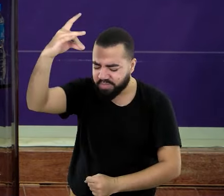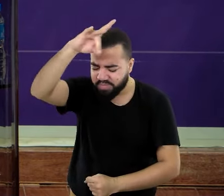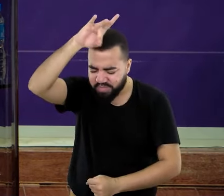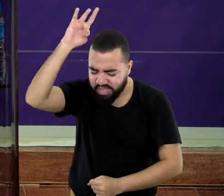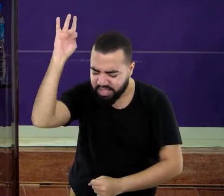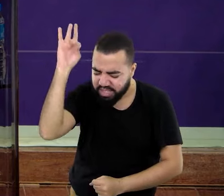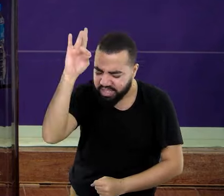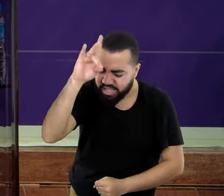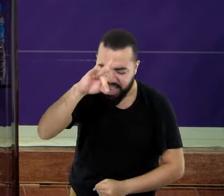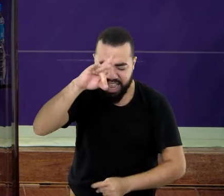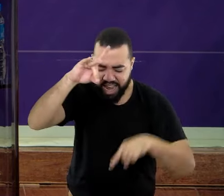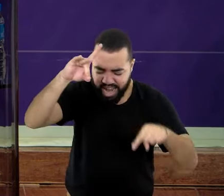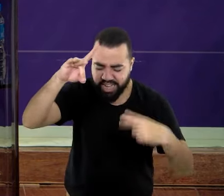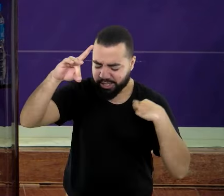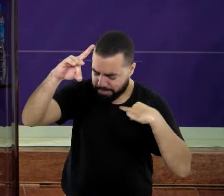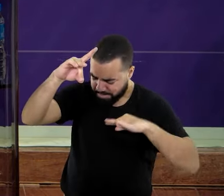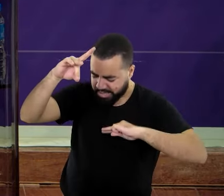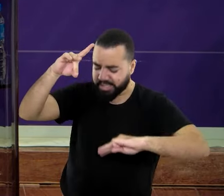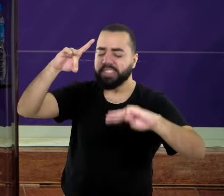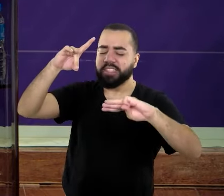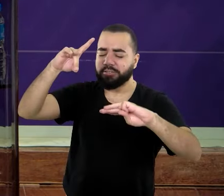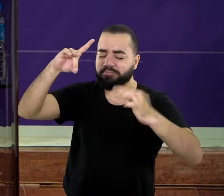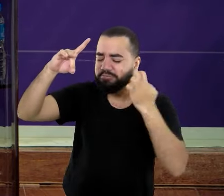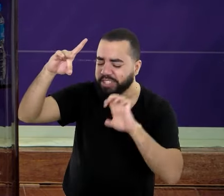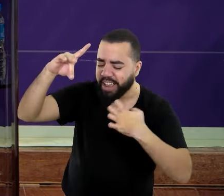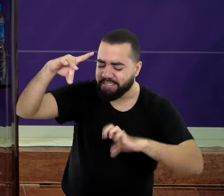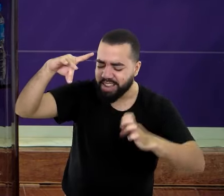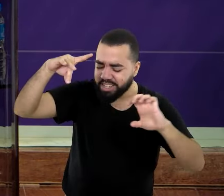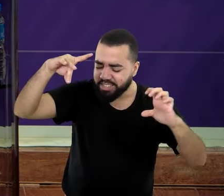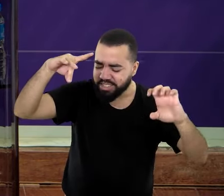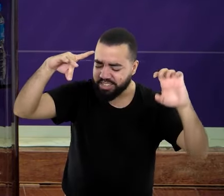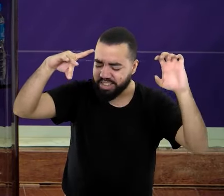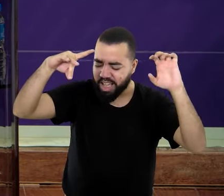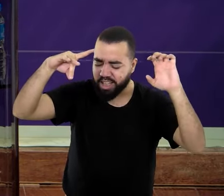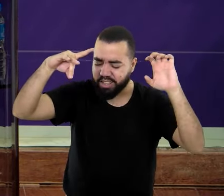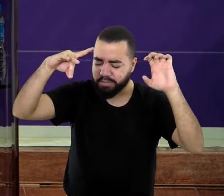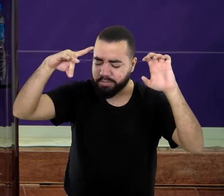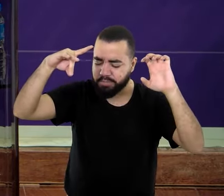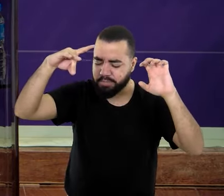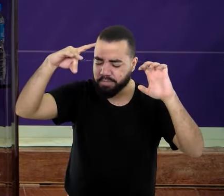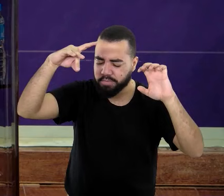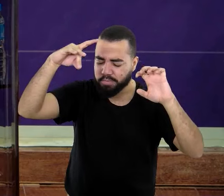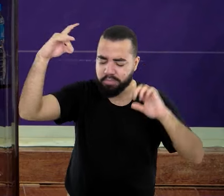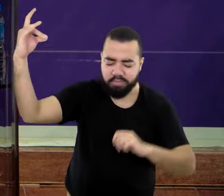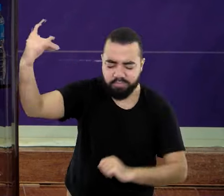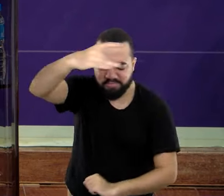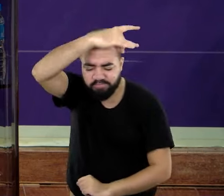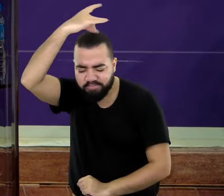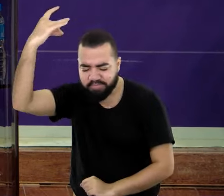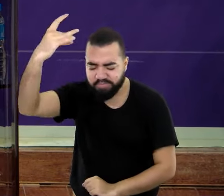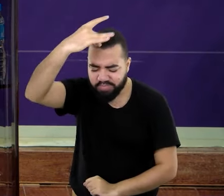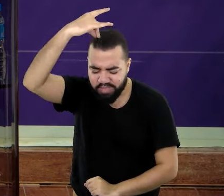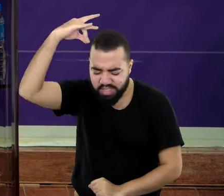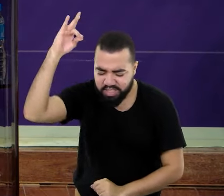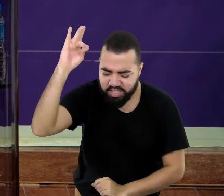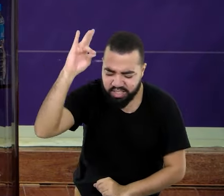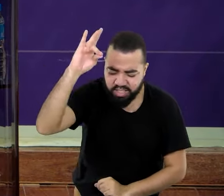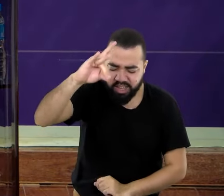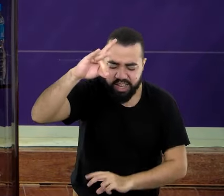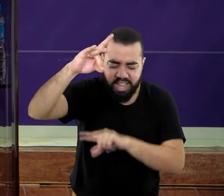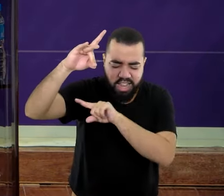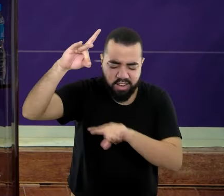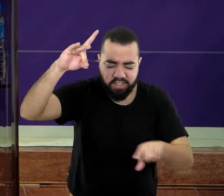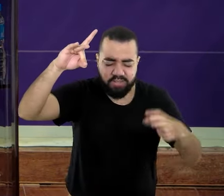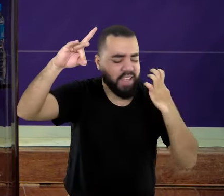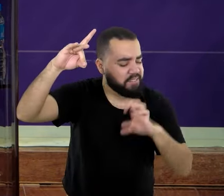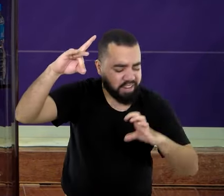Espírito eles possam assumir essa missão. 성령 충만함으로 영혼 구원을 하기 원합니다. Que através do Espírito nós possamos alcançar